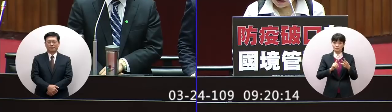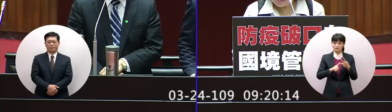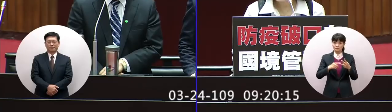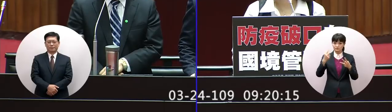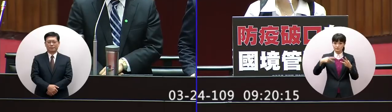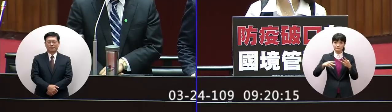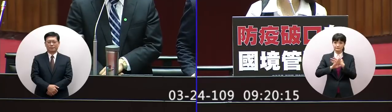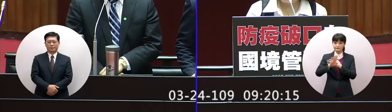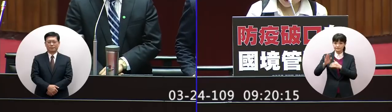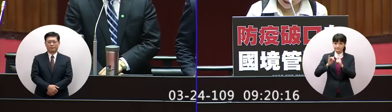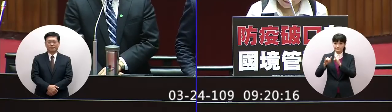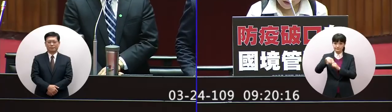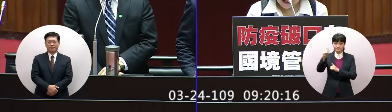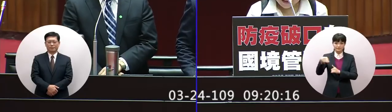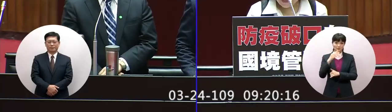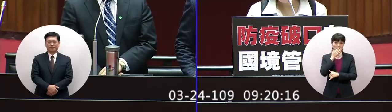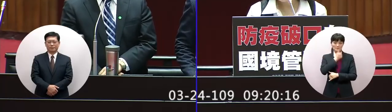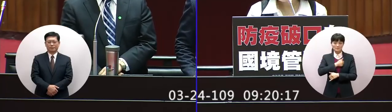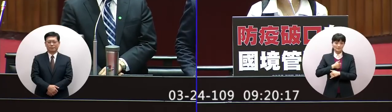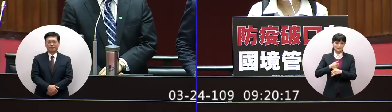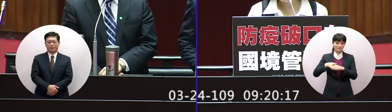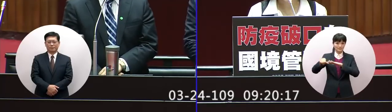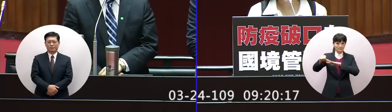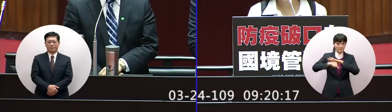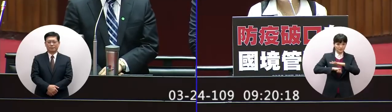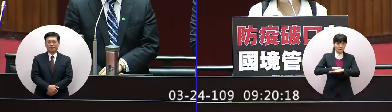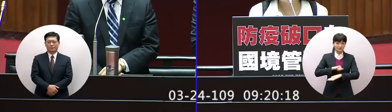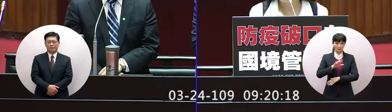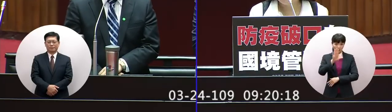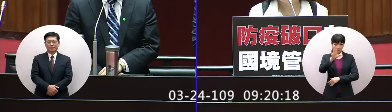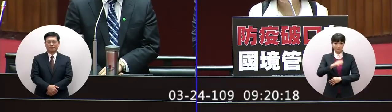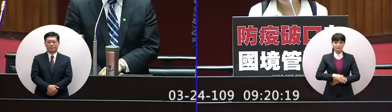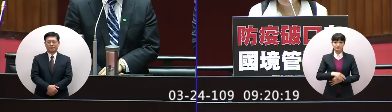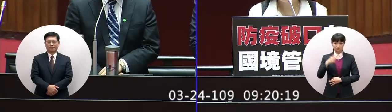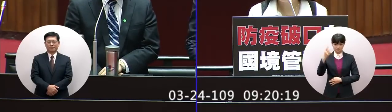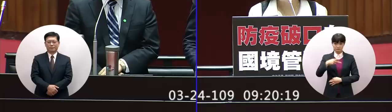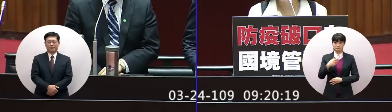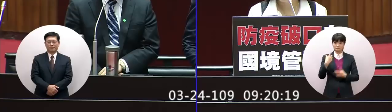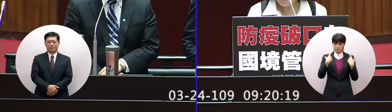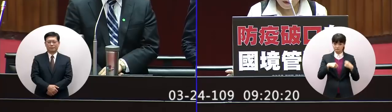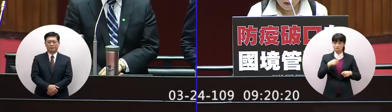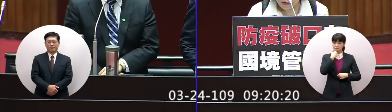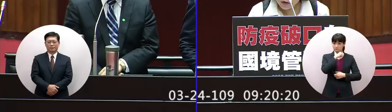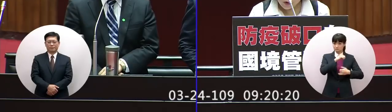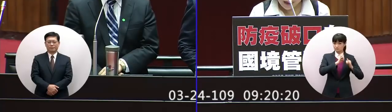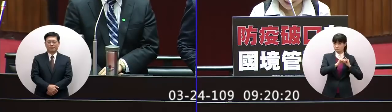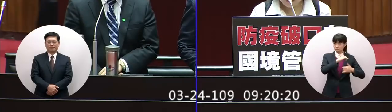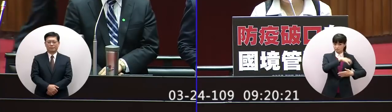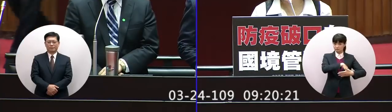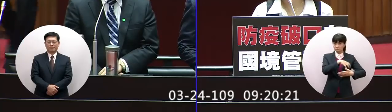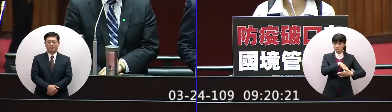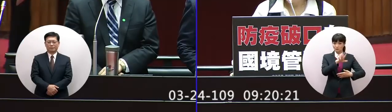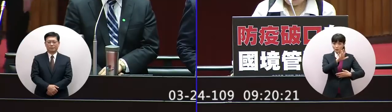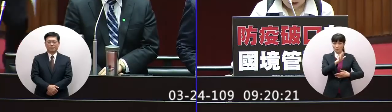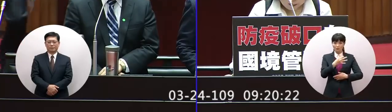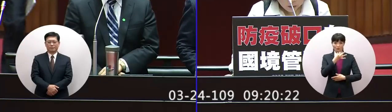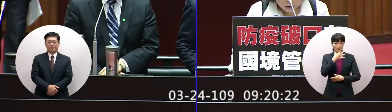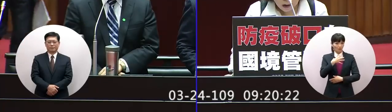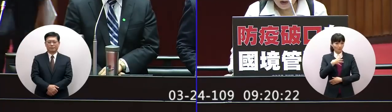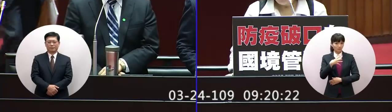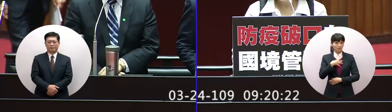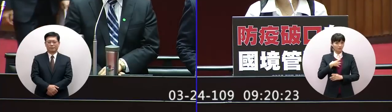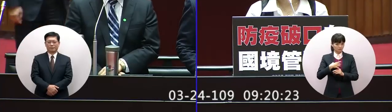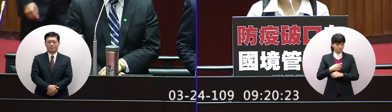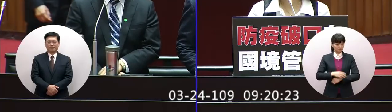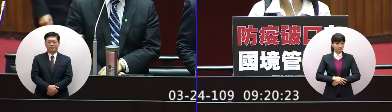人设法偷渡入境，那也有已经在我们本岛的路上的，所以海陆空都有威胁的。比